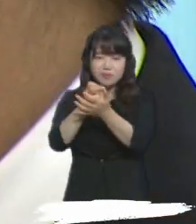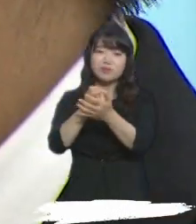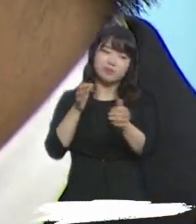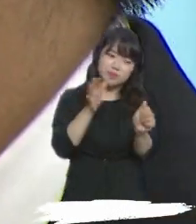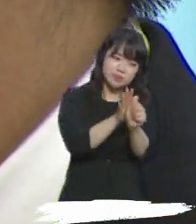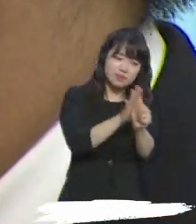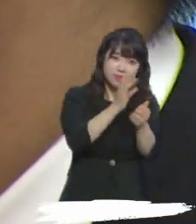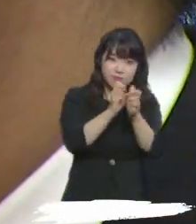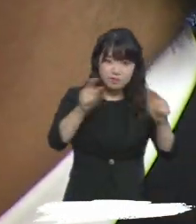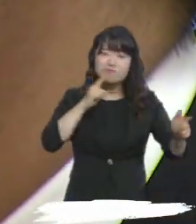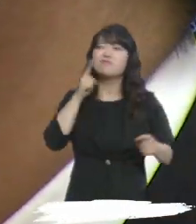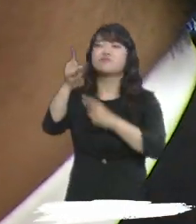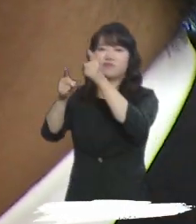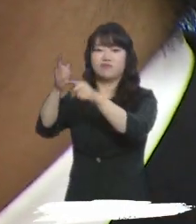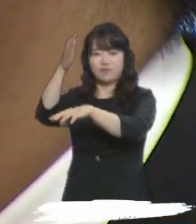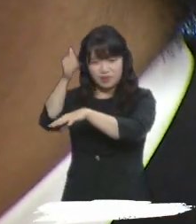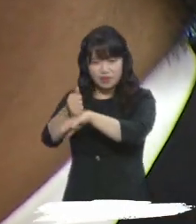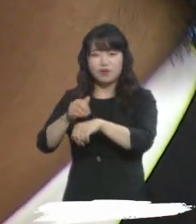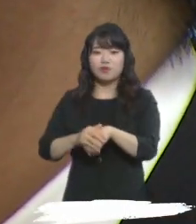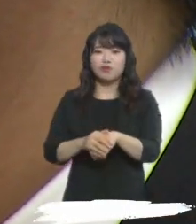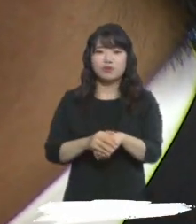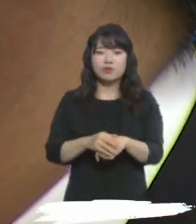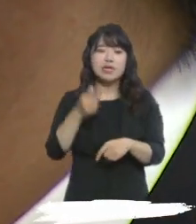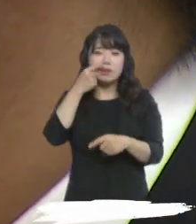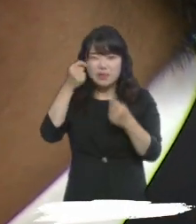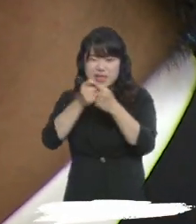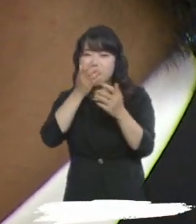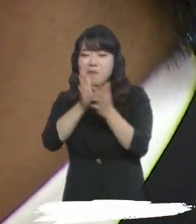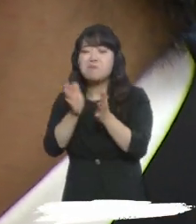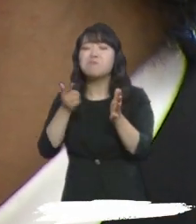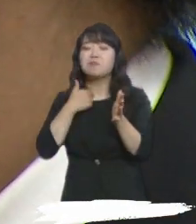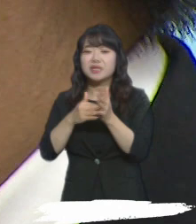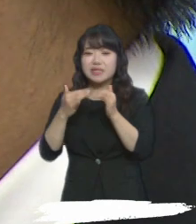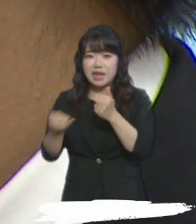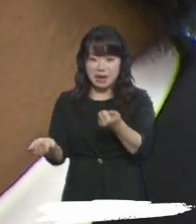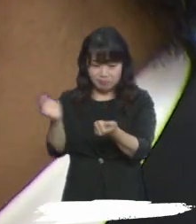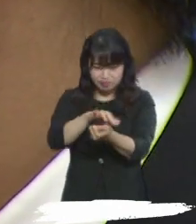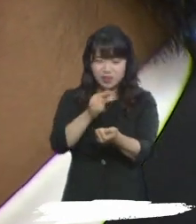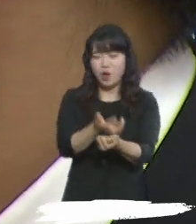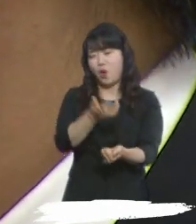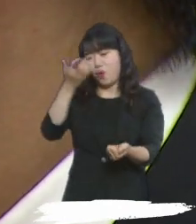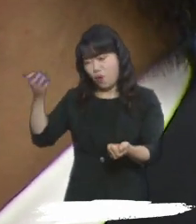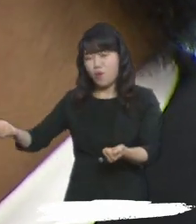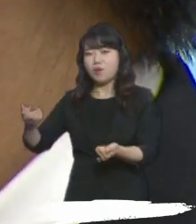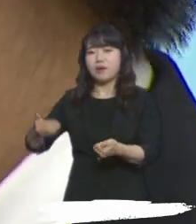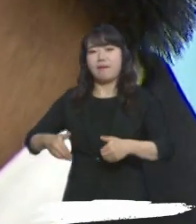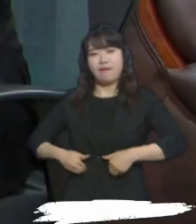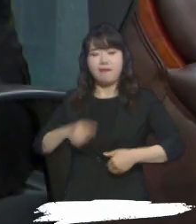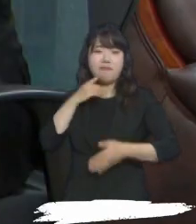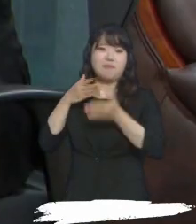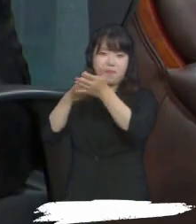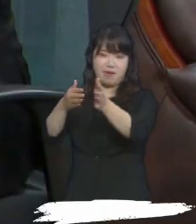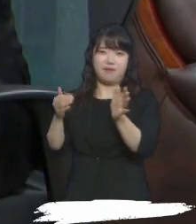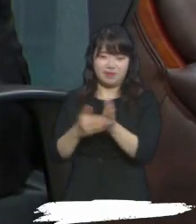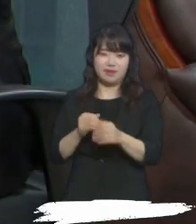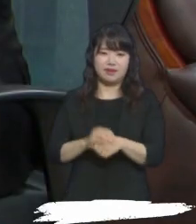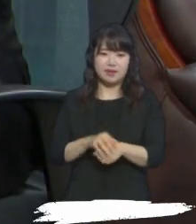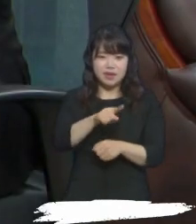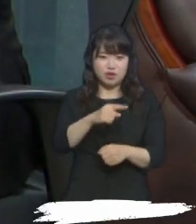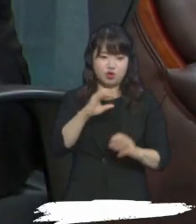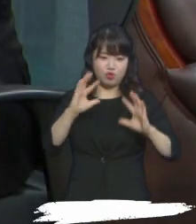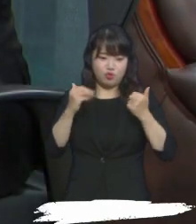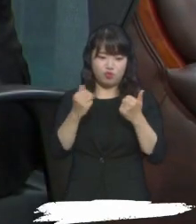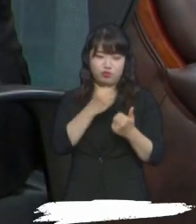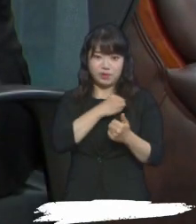발의해 친일 행위자 파묘의 근거를 마련합니다. 아직까지 친일 행위자에게 주어진 훈장,